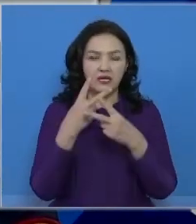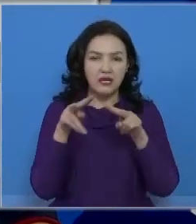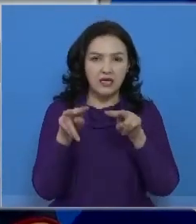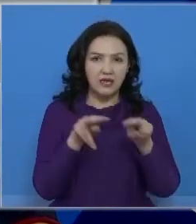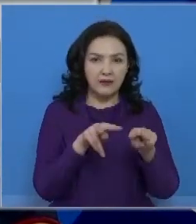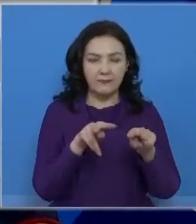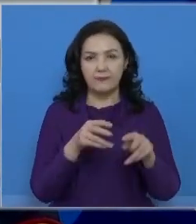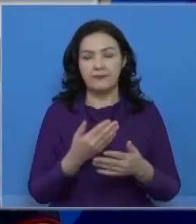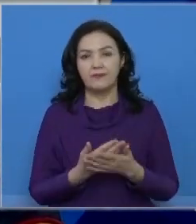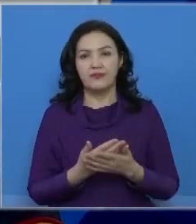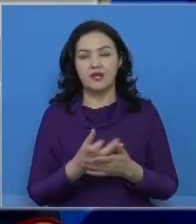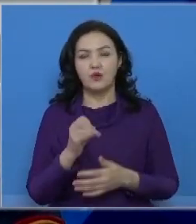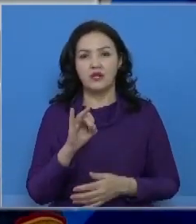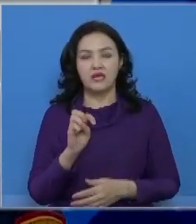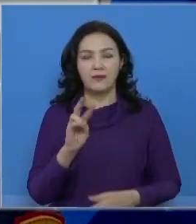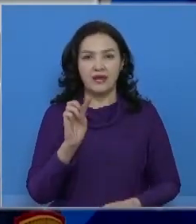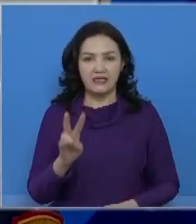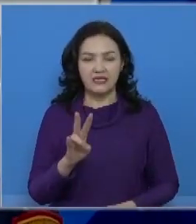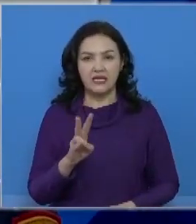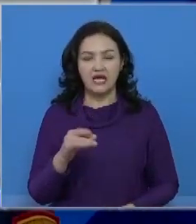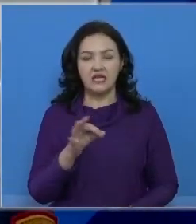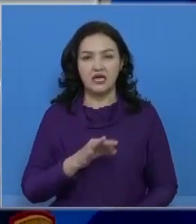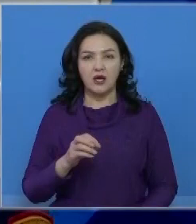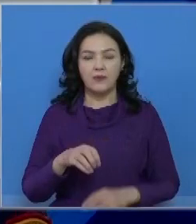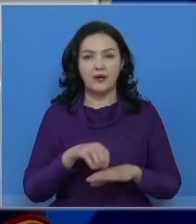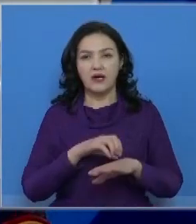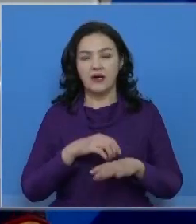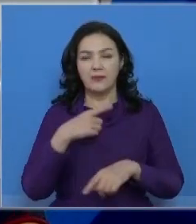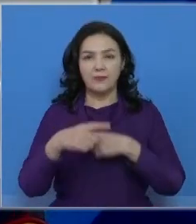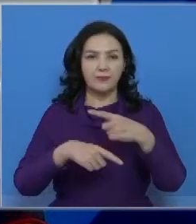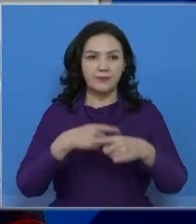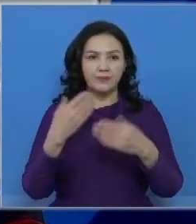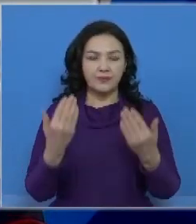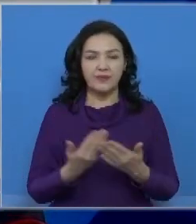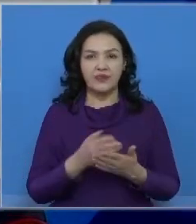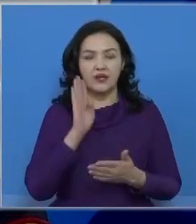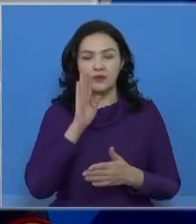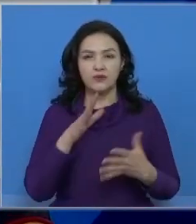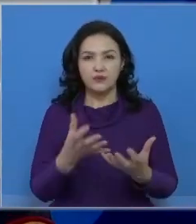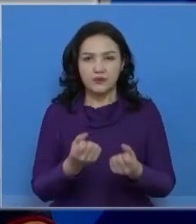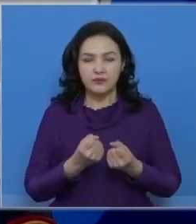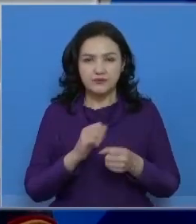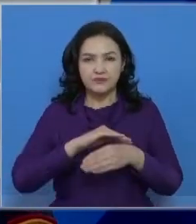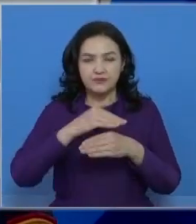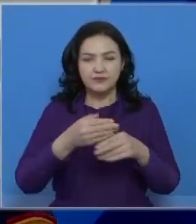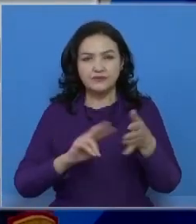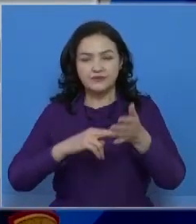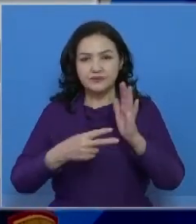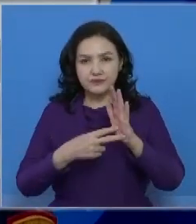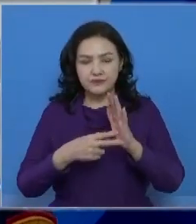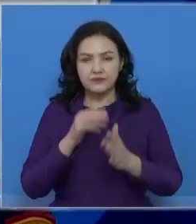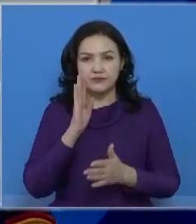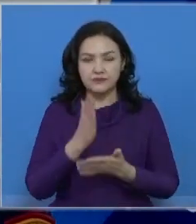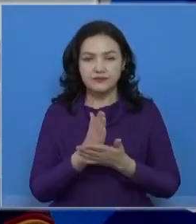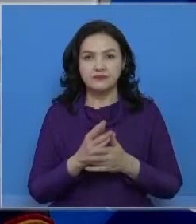кейін сол Көлтабан деген жерде Алға ауданының әкімдігі болашақта деген осы суды ұстап қалу үшін үлкен бөгет салу жоспарлап отыр.